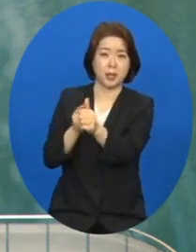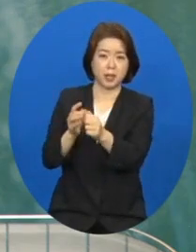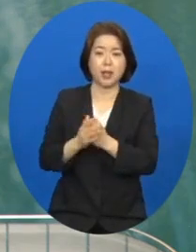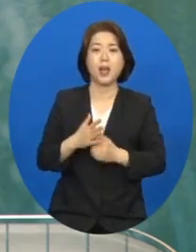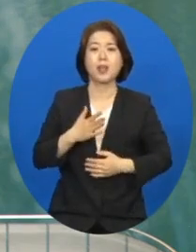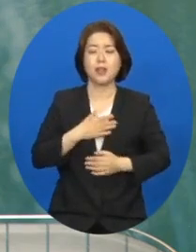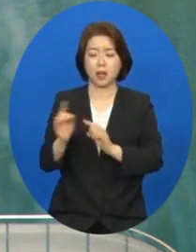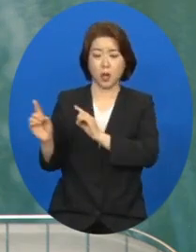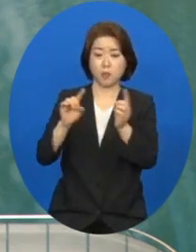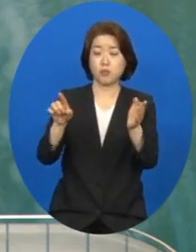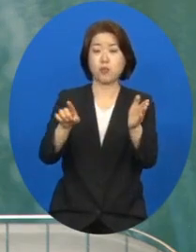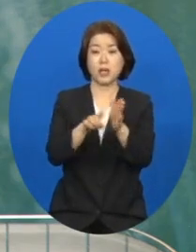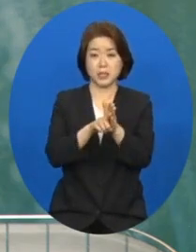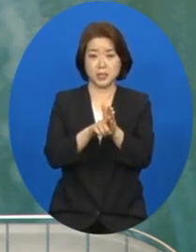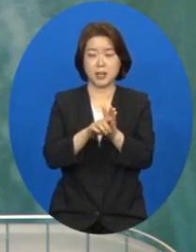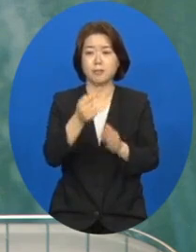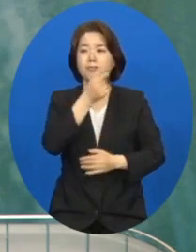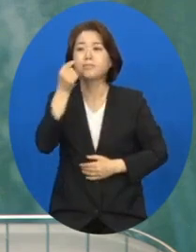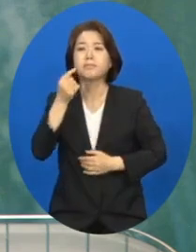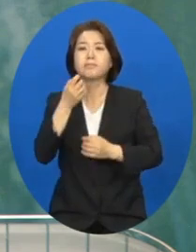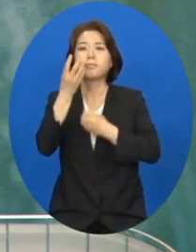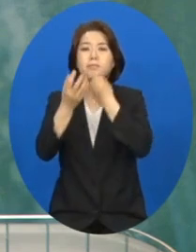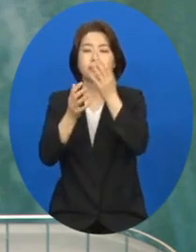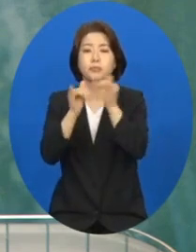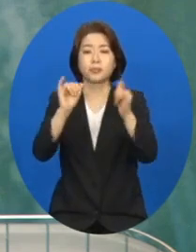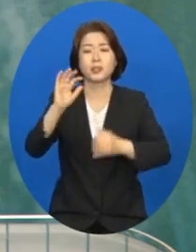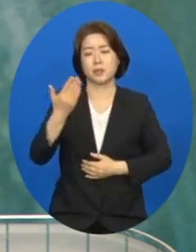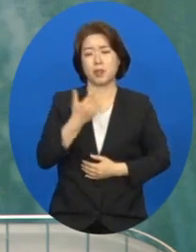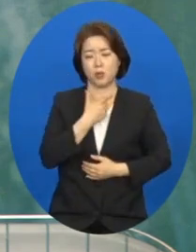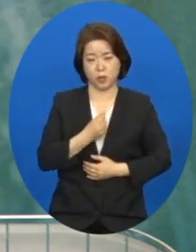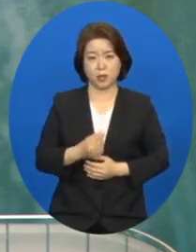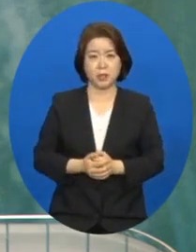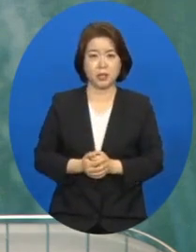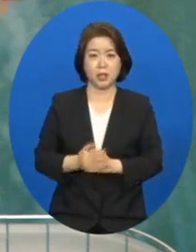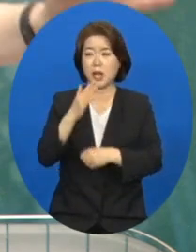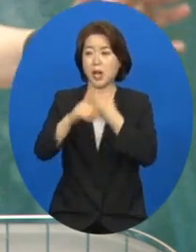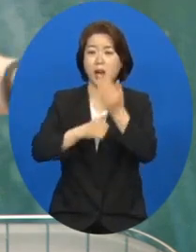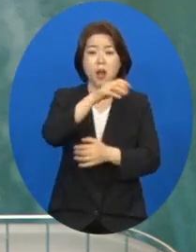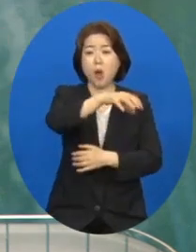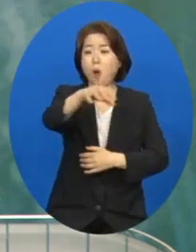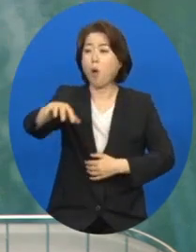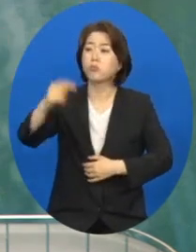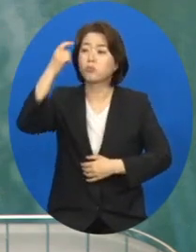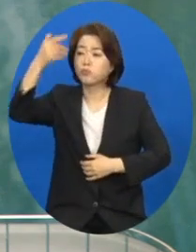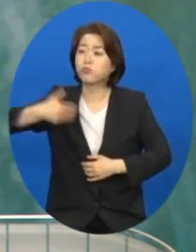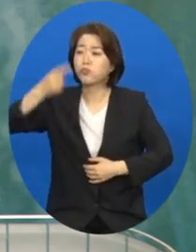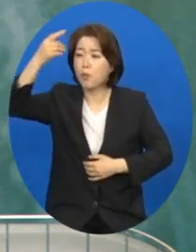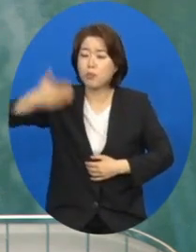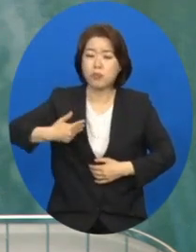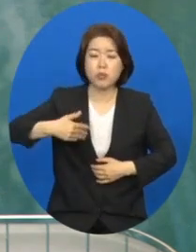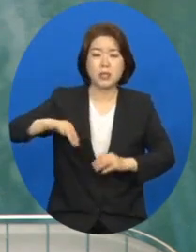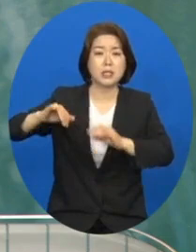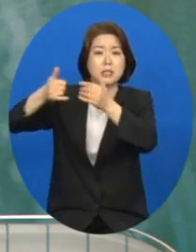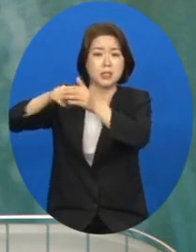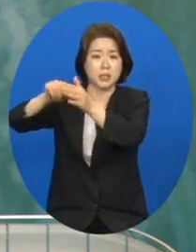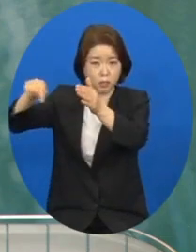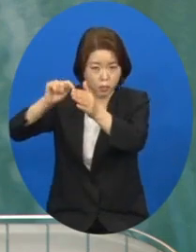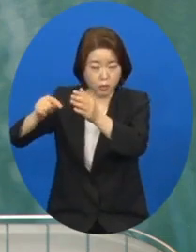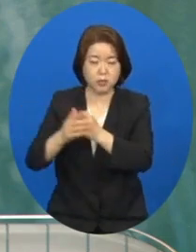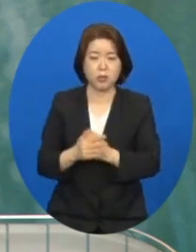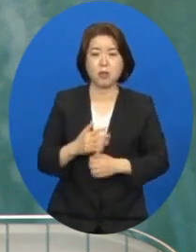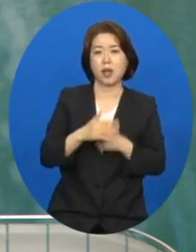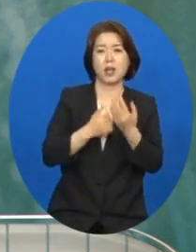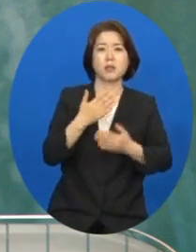내가 부활신앙의 증인이 되기 원합니다. 하나님 어디 계시냐고 말하는 불신 세상 속에 하나님